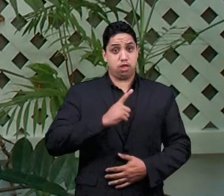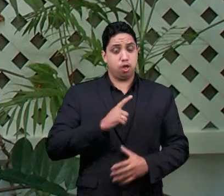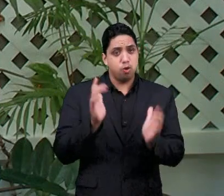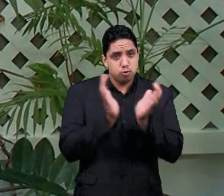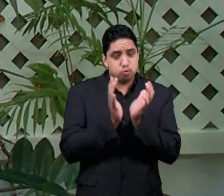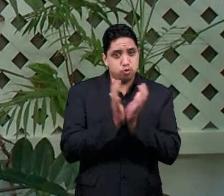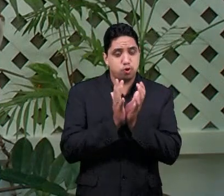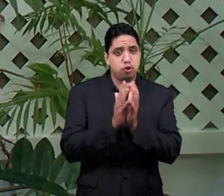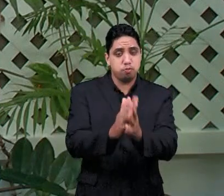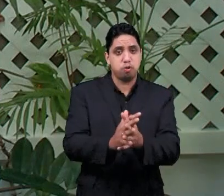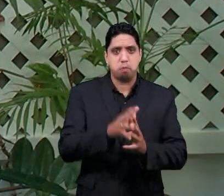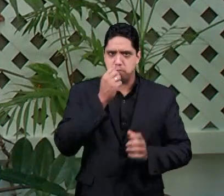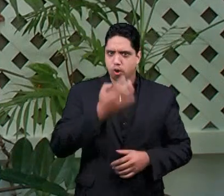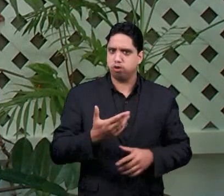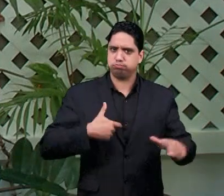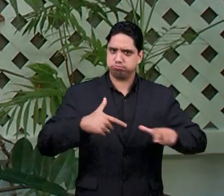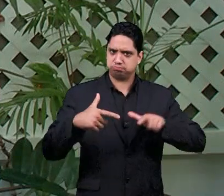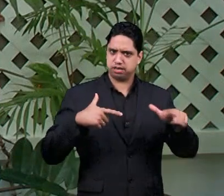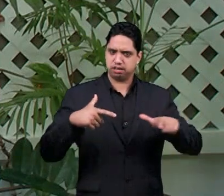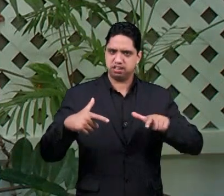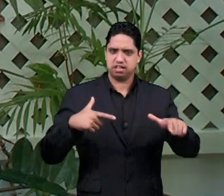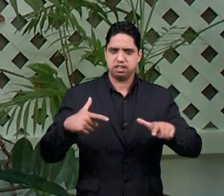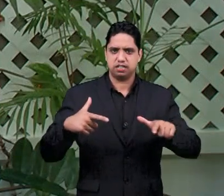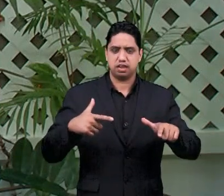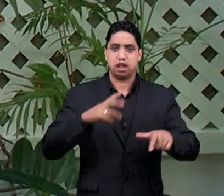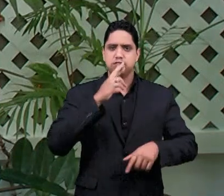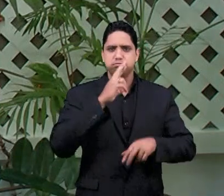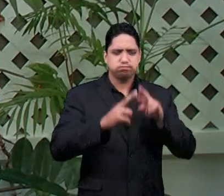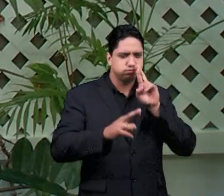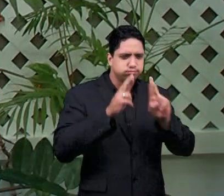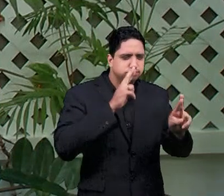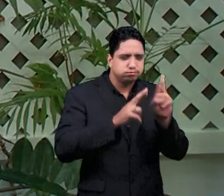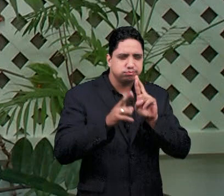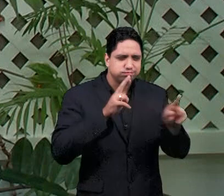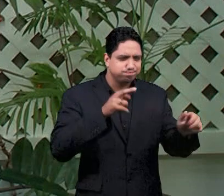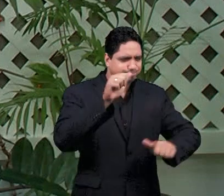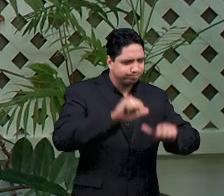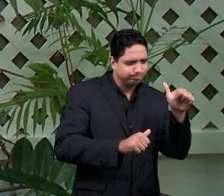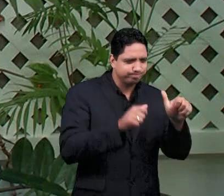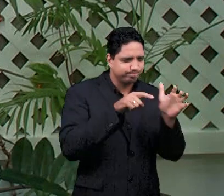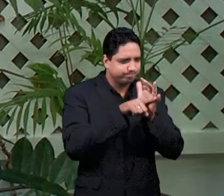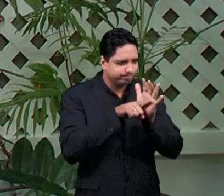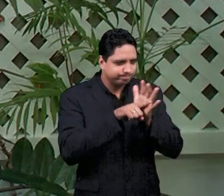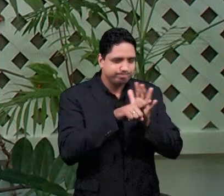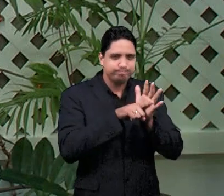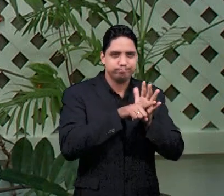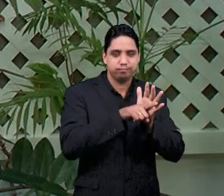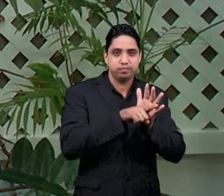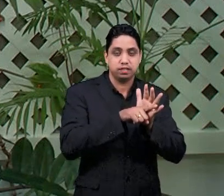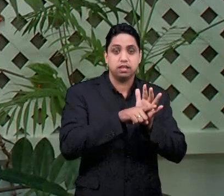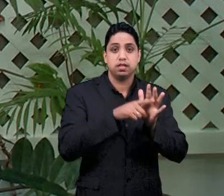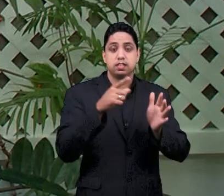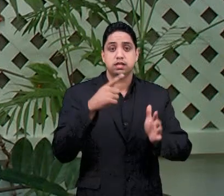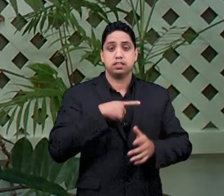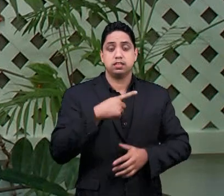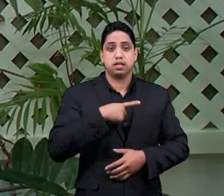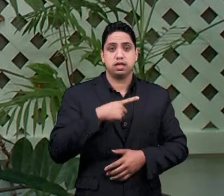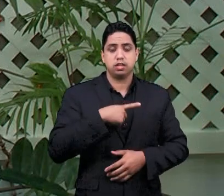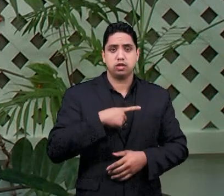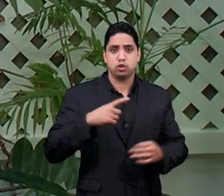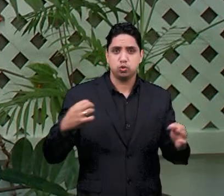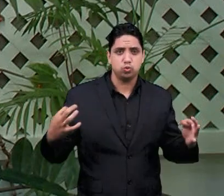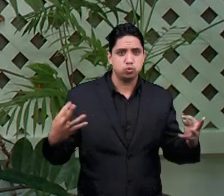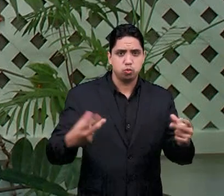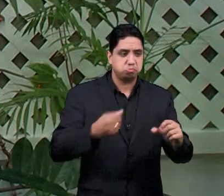très grand qui travaille dans les réponses, qui sont intéressés. Nous sommes en